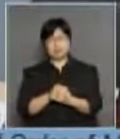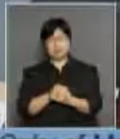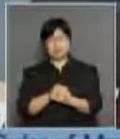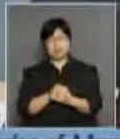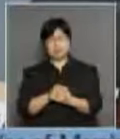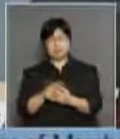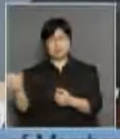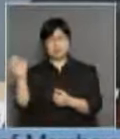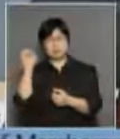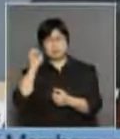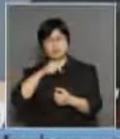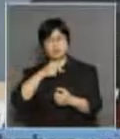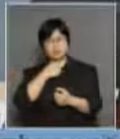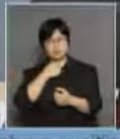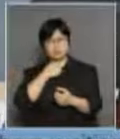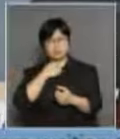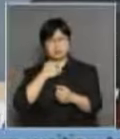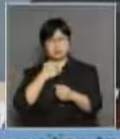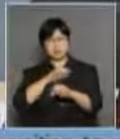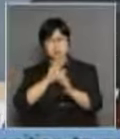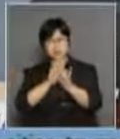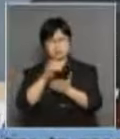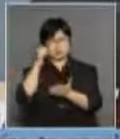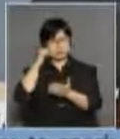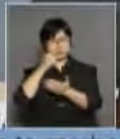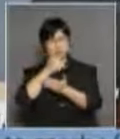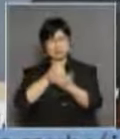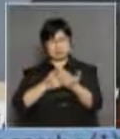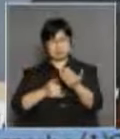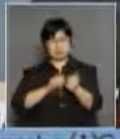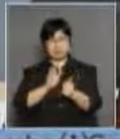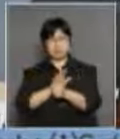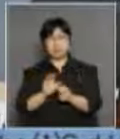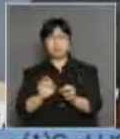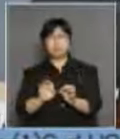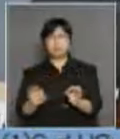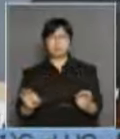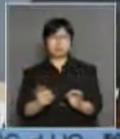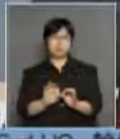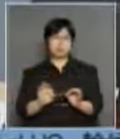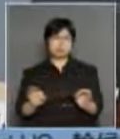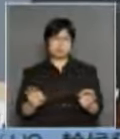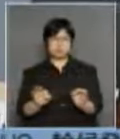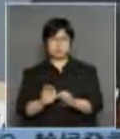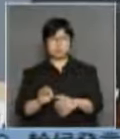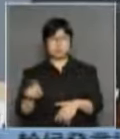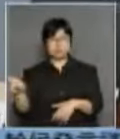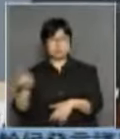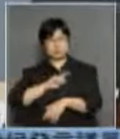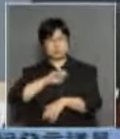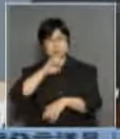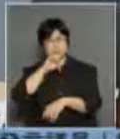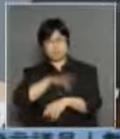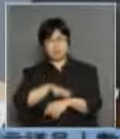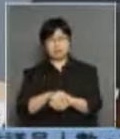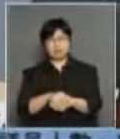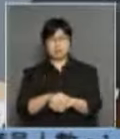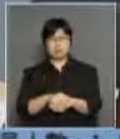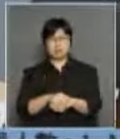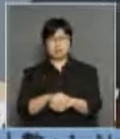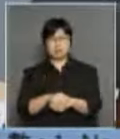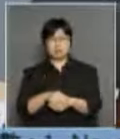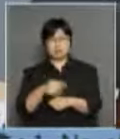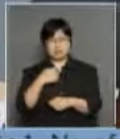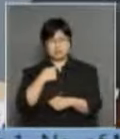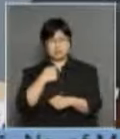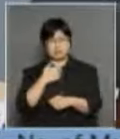他說要做的全民退休保障，中央那些沒有。他們自己說喂要